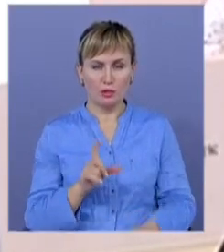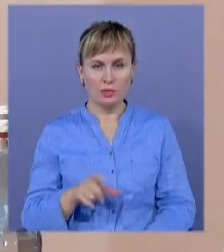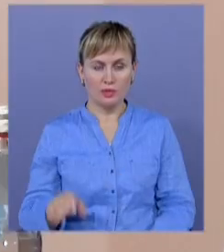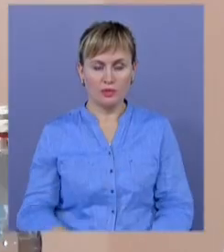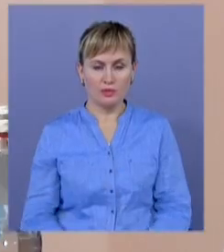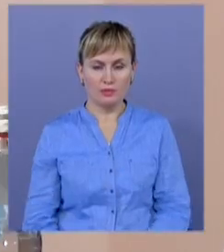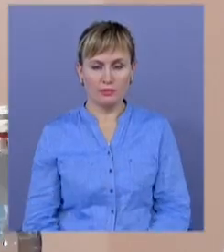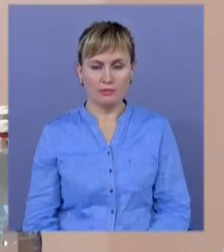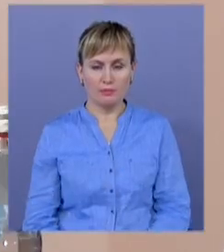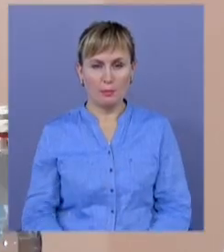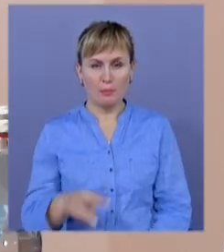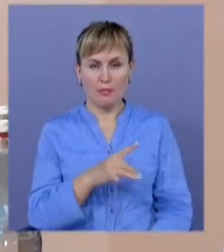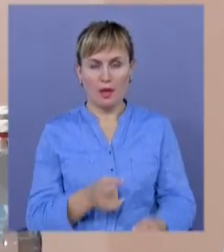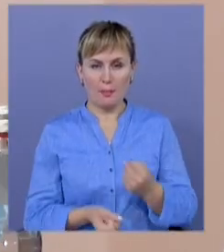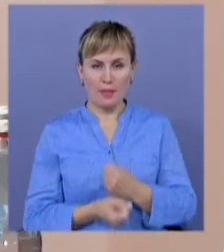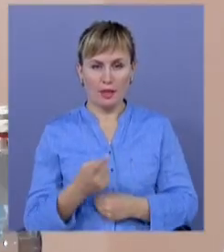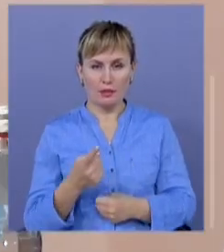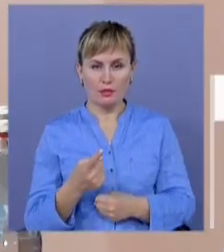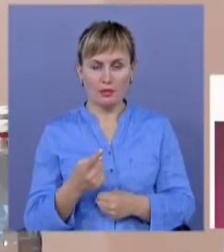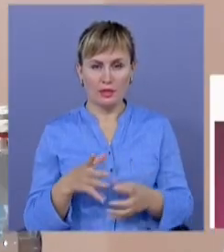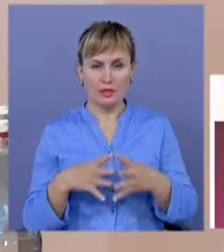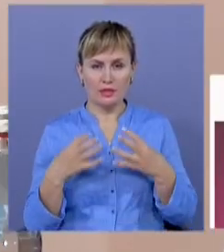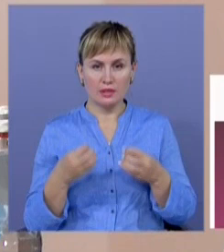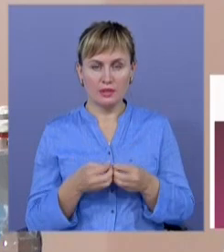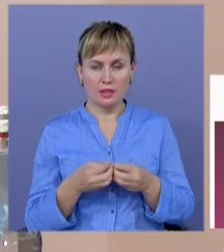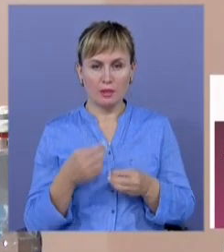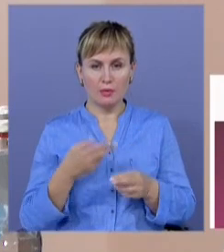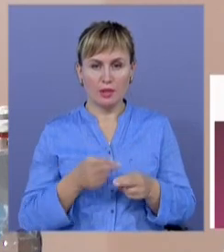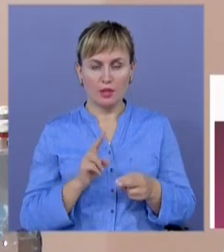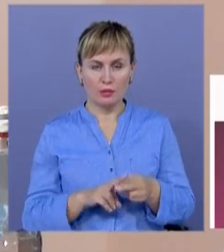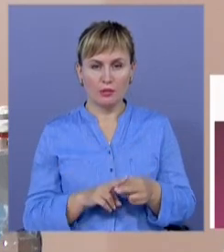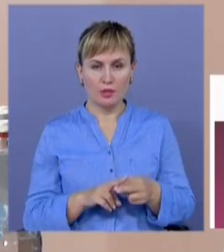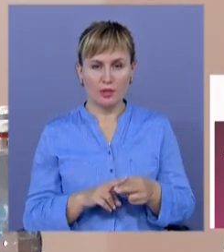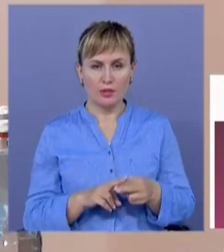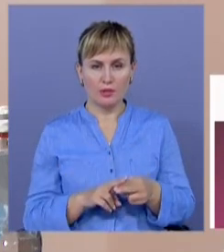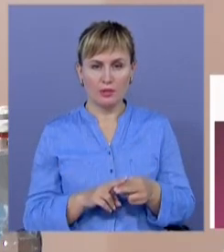Мы обнаружили семьи, которые